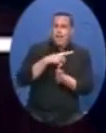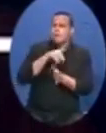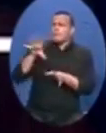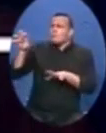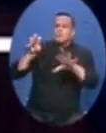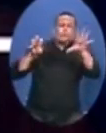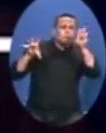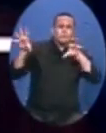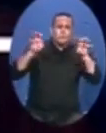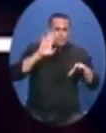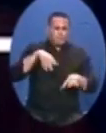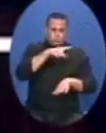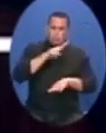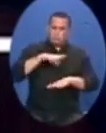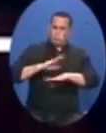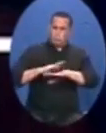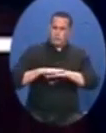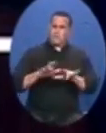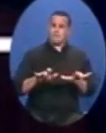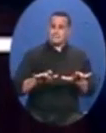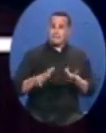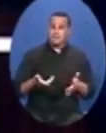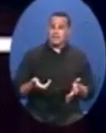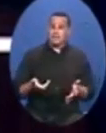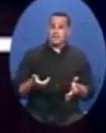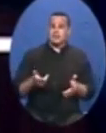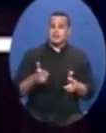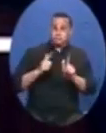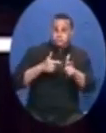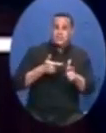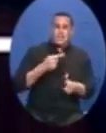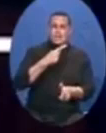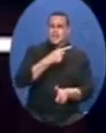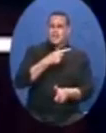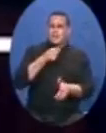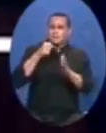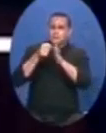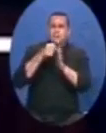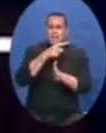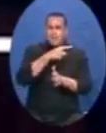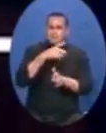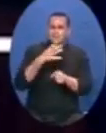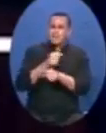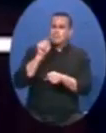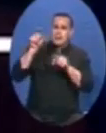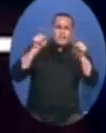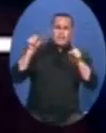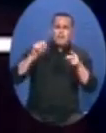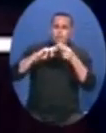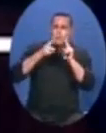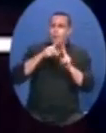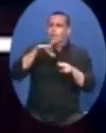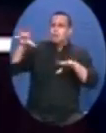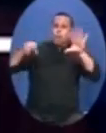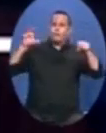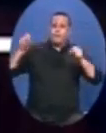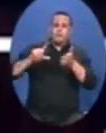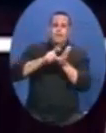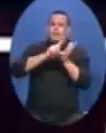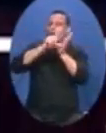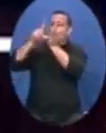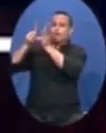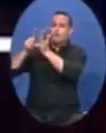גם, יש להם את המומחיות שלהם בסייבר. הם, צריך לומר, הם מגיעים לכל מיני מקומות בעולם, הם נוגיד, לוקחים בלי רשות